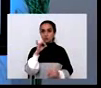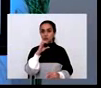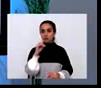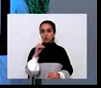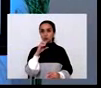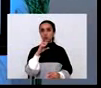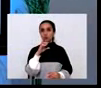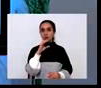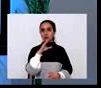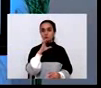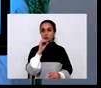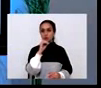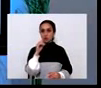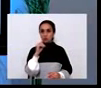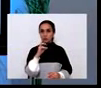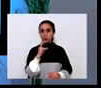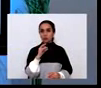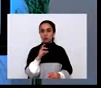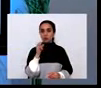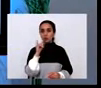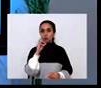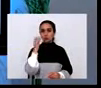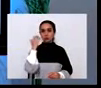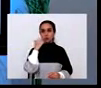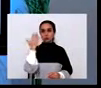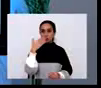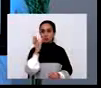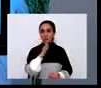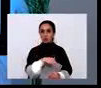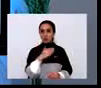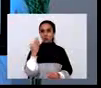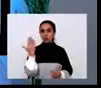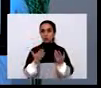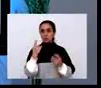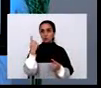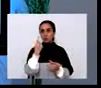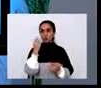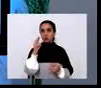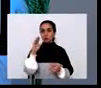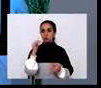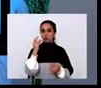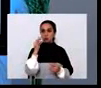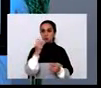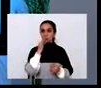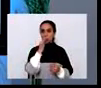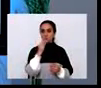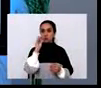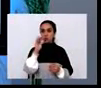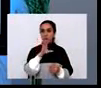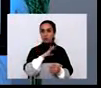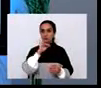ни дать, ни взять, ни жив, ни мёртв. Они уже устоялись. Если в первом пушкинском предложении мы